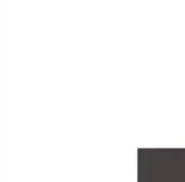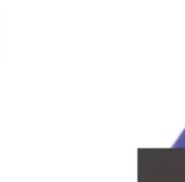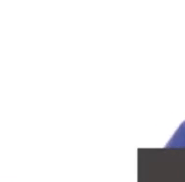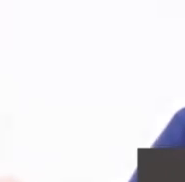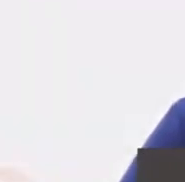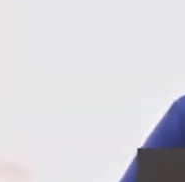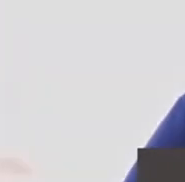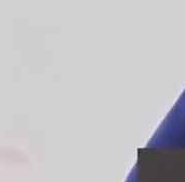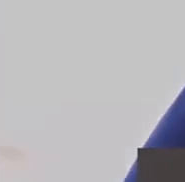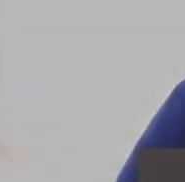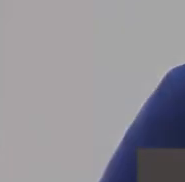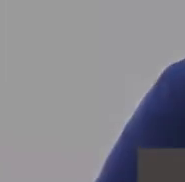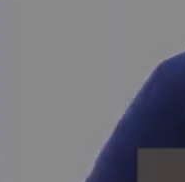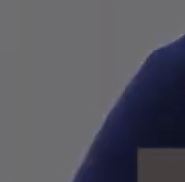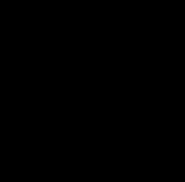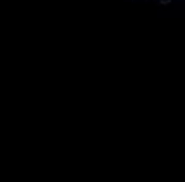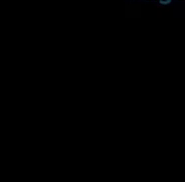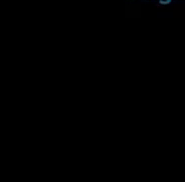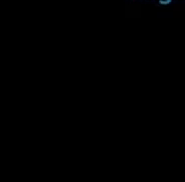صعبة.